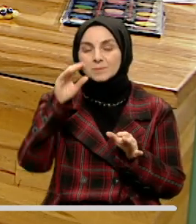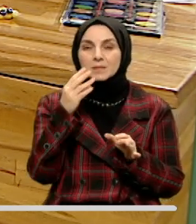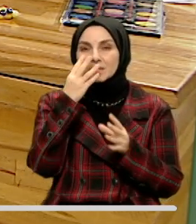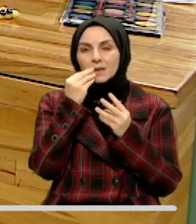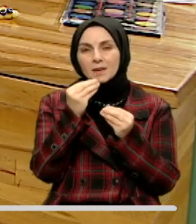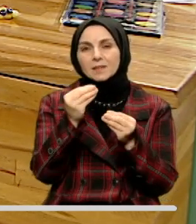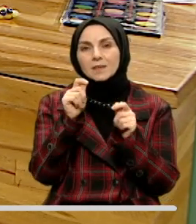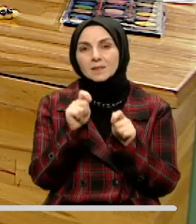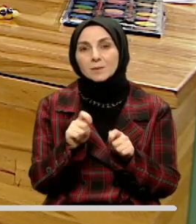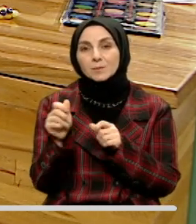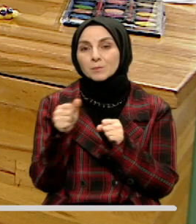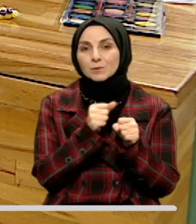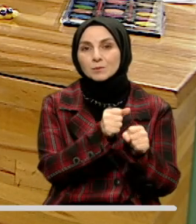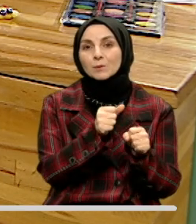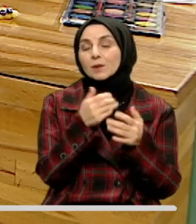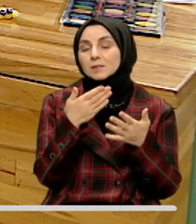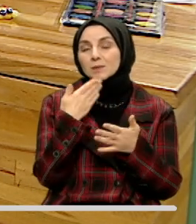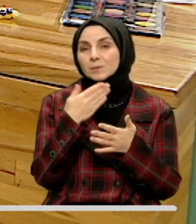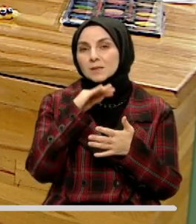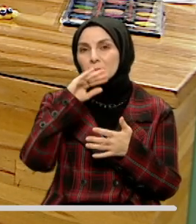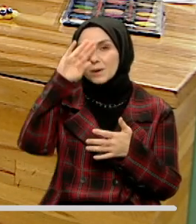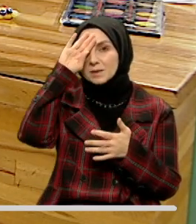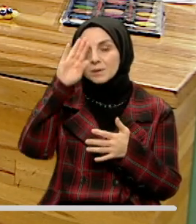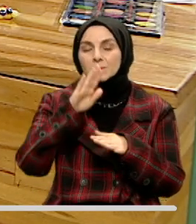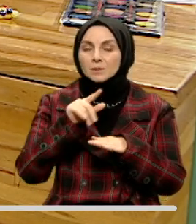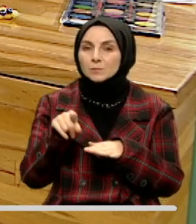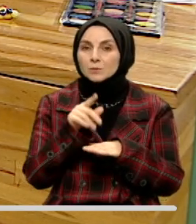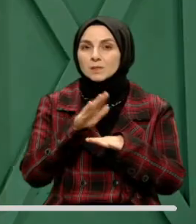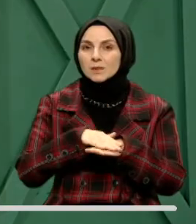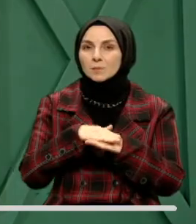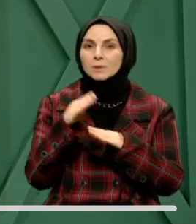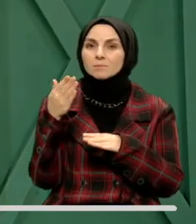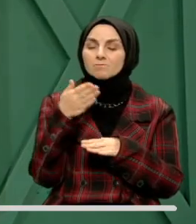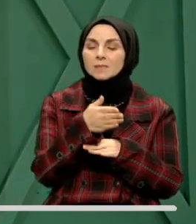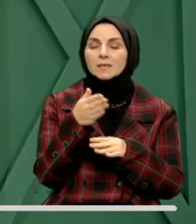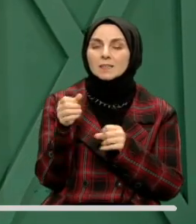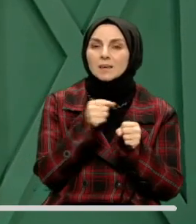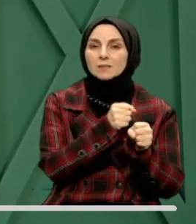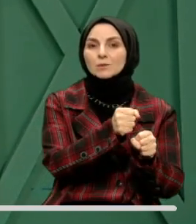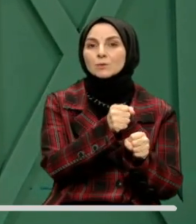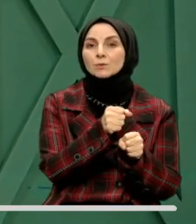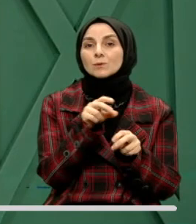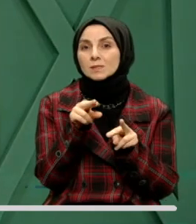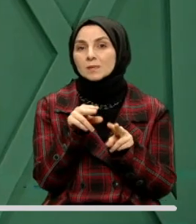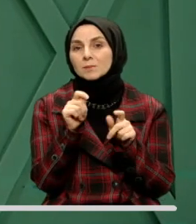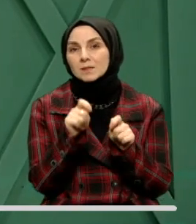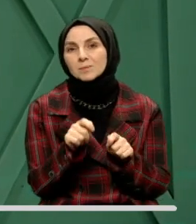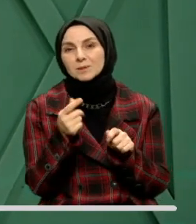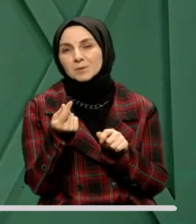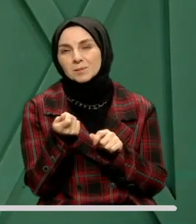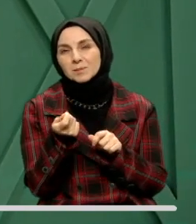zaman. Doğru. Evet. Mesela bayram için hadi bunları yapalım bayramda giderken götürürüz gibi. Evet, ya da harçlıklarını koymak için, içine doldurmak